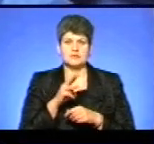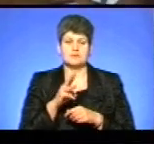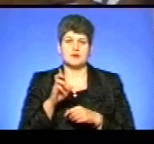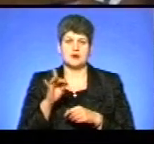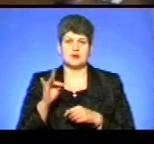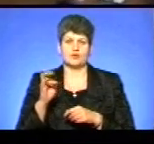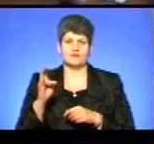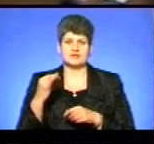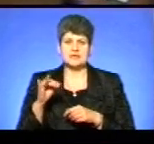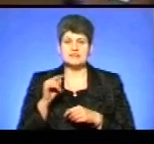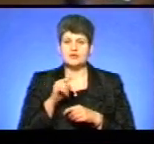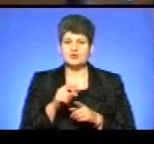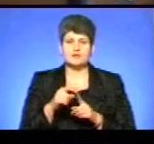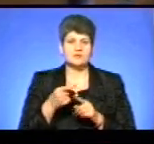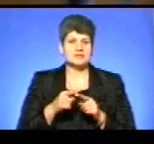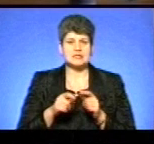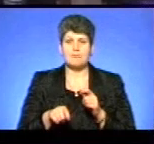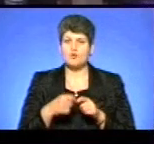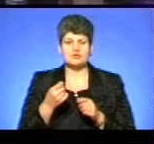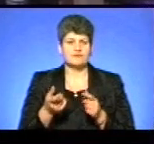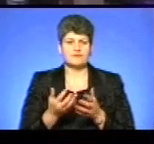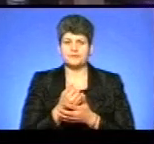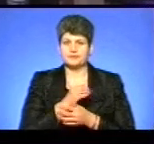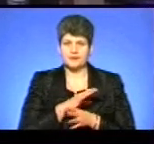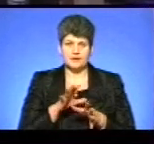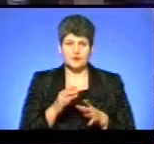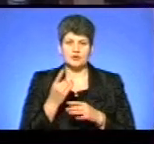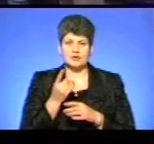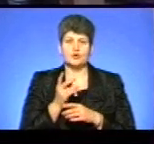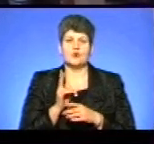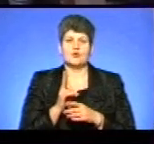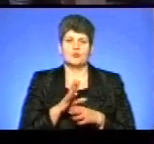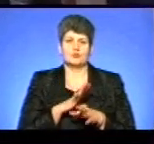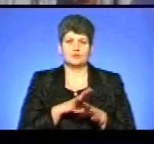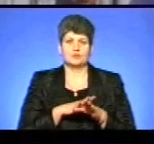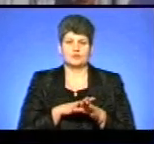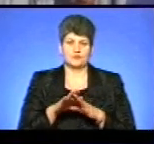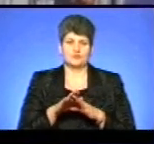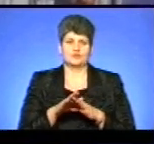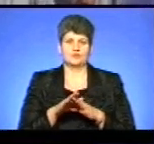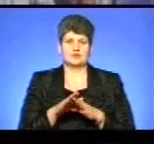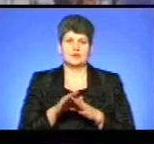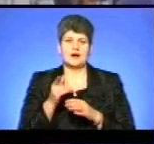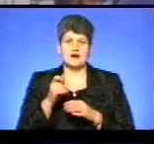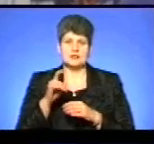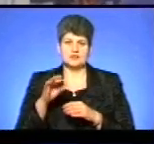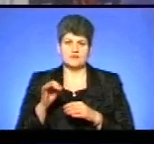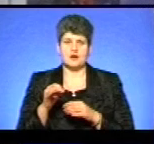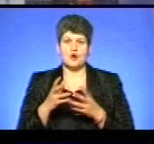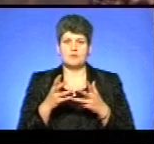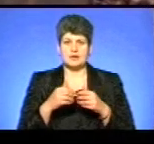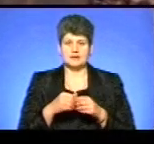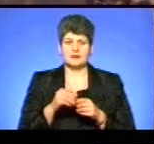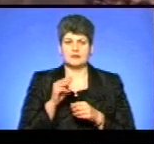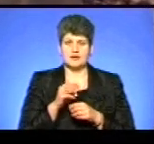Барановський. За його словами, таких порушень не виявили. Одна із тих, хто пройшов перевірку на використання у кіоску газового обладнання – Тетяна